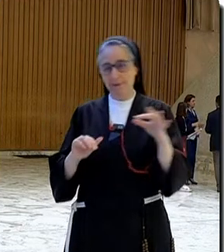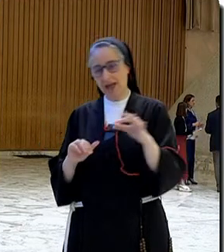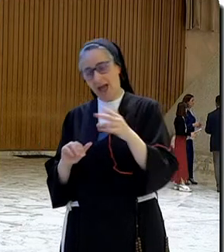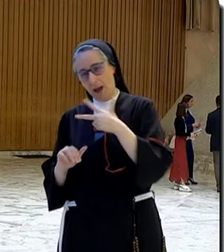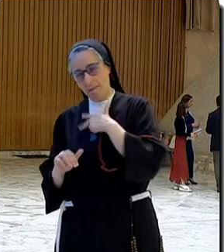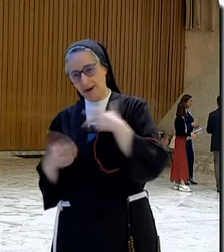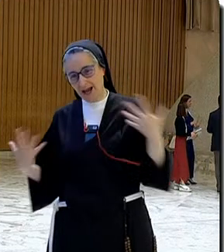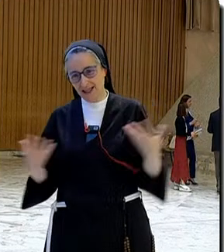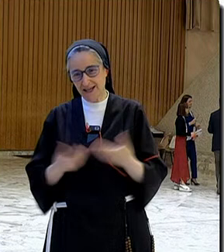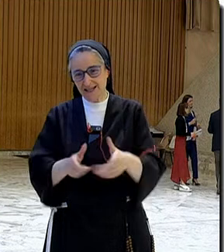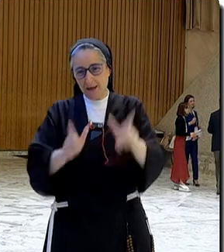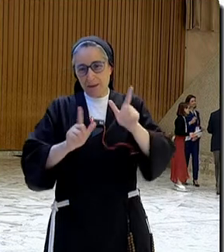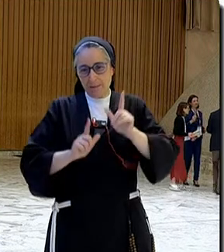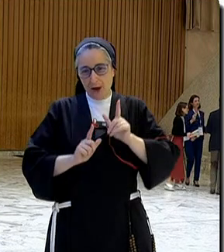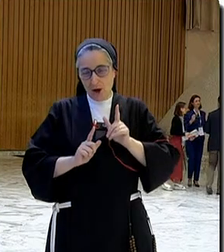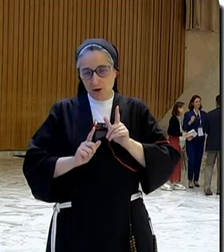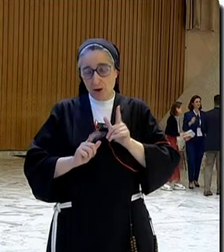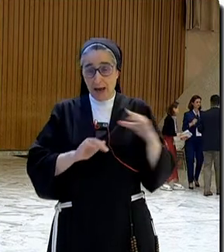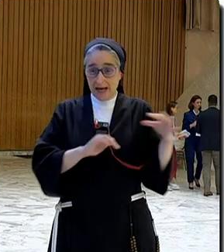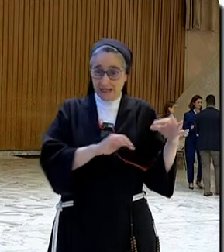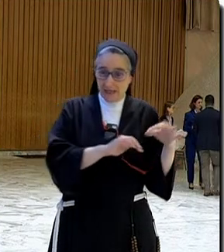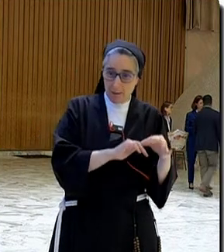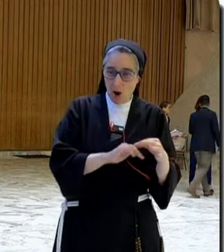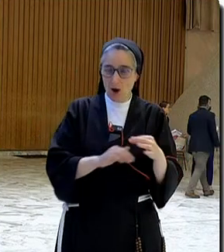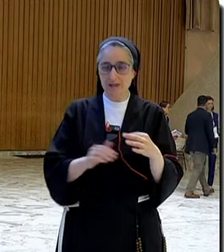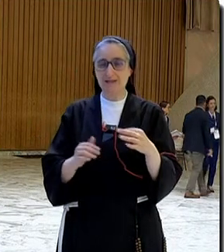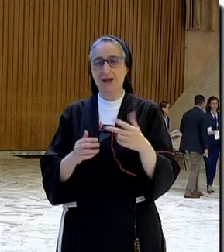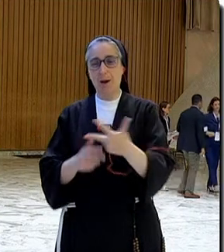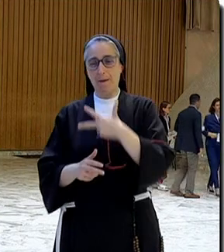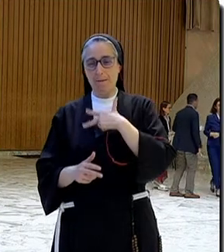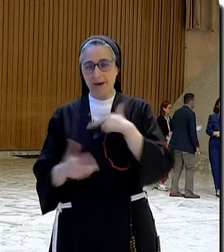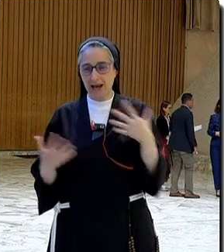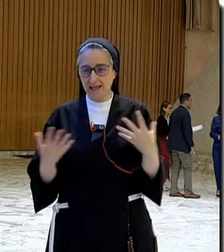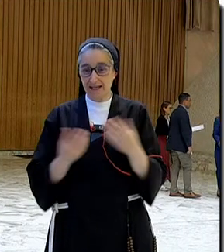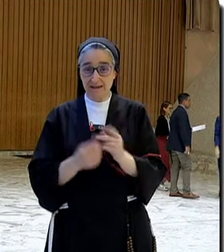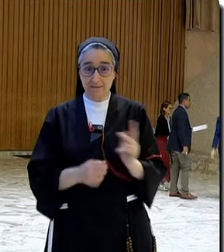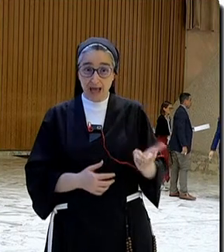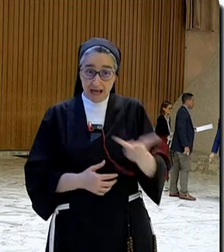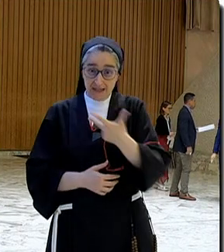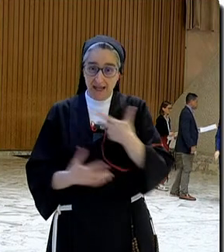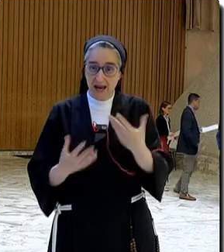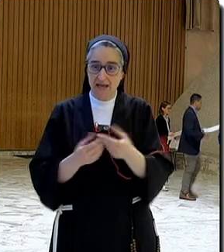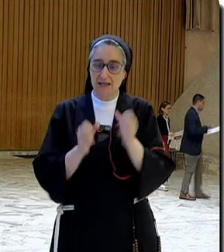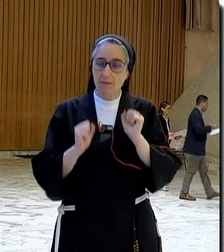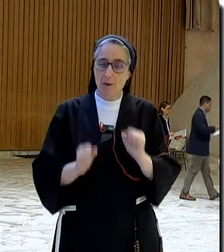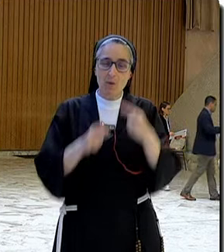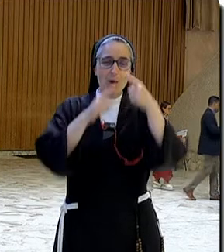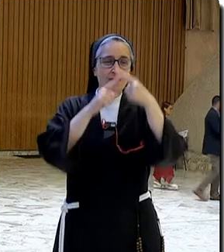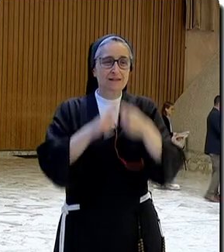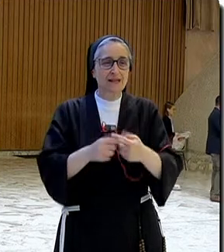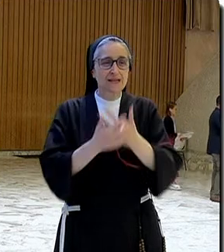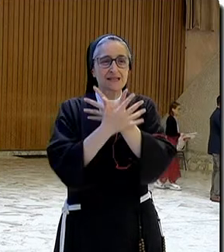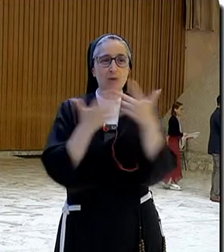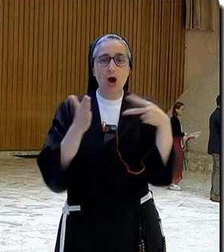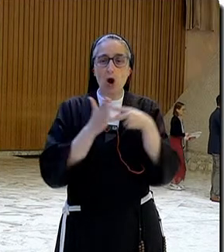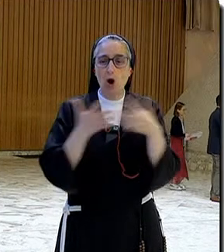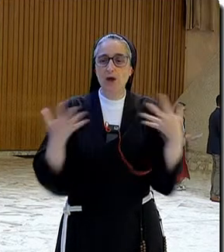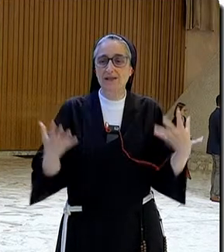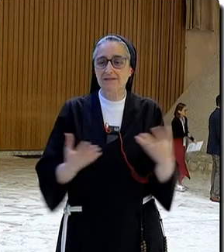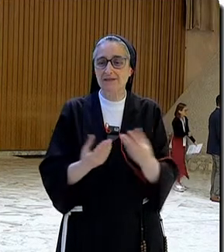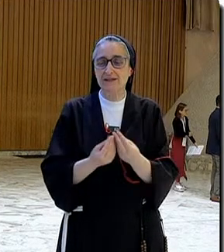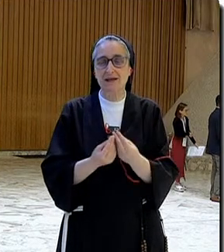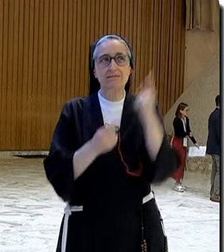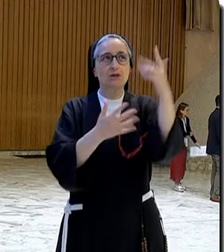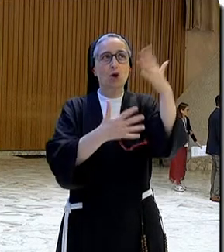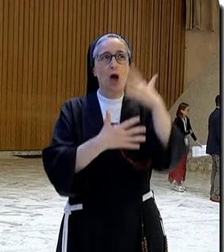married couples and ordained ministers, through which we have personally witnessed and shared the reality of God's love on earth.